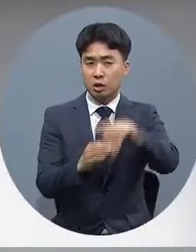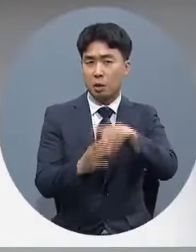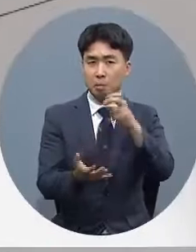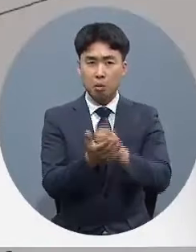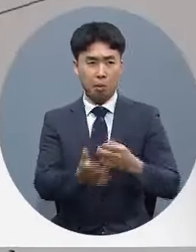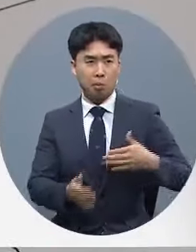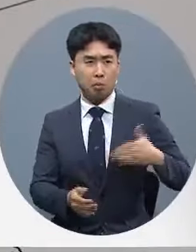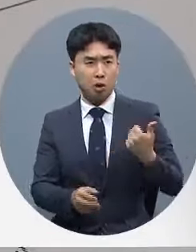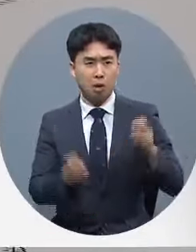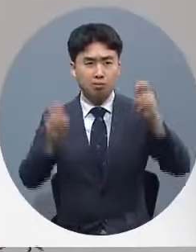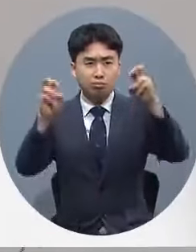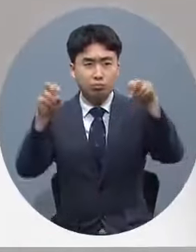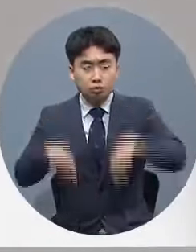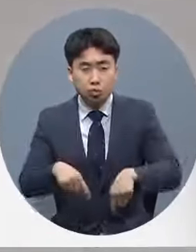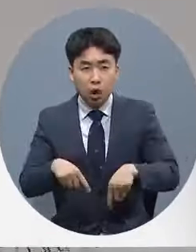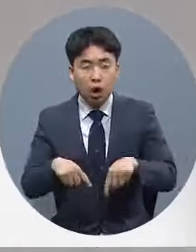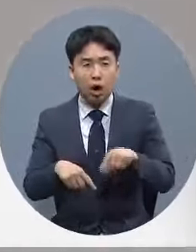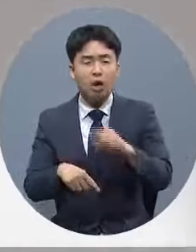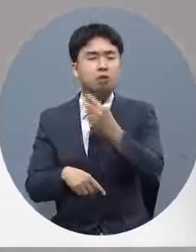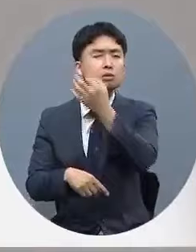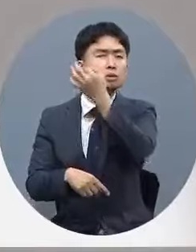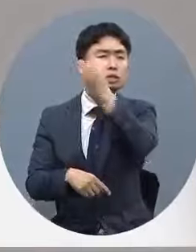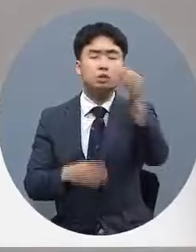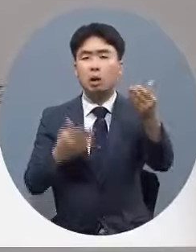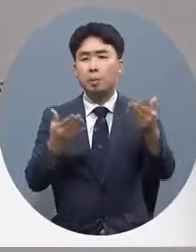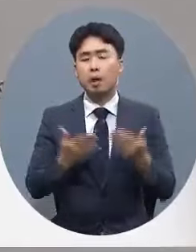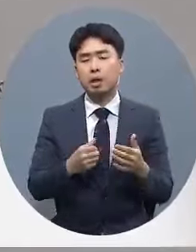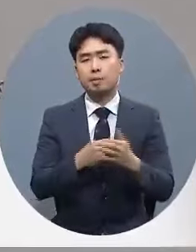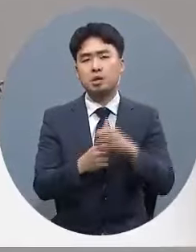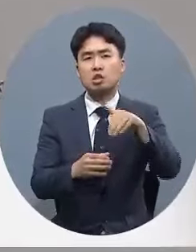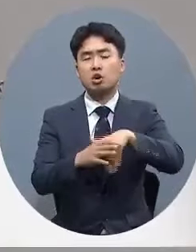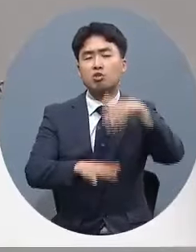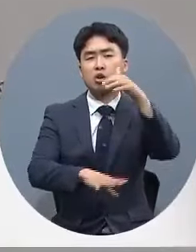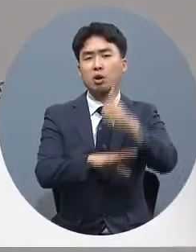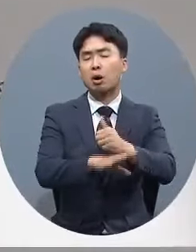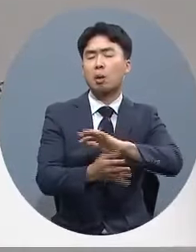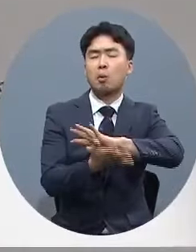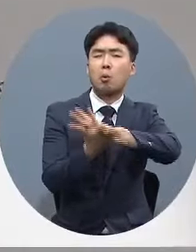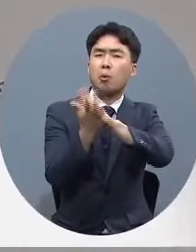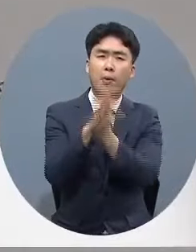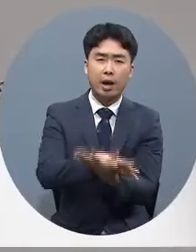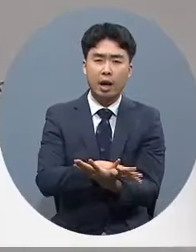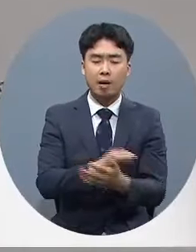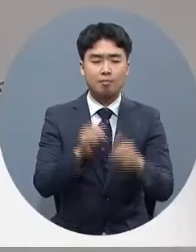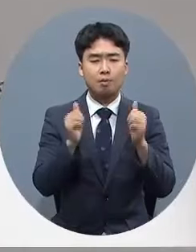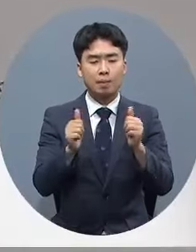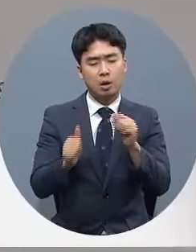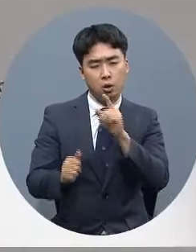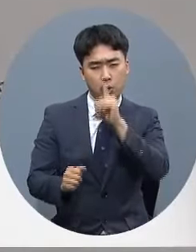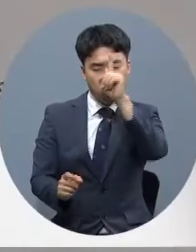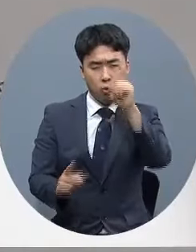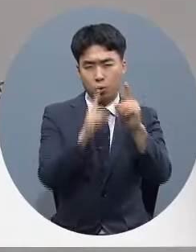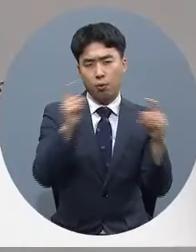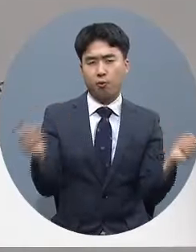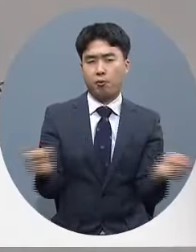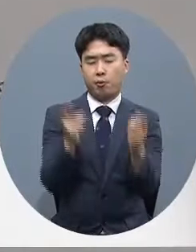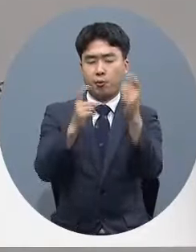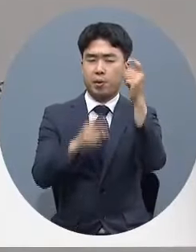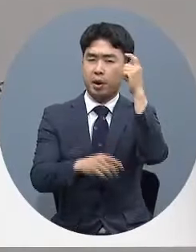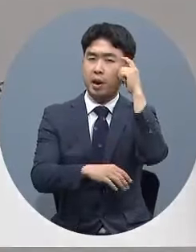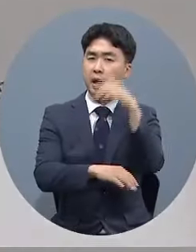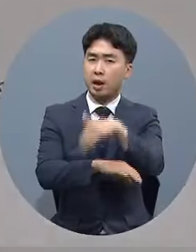몰라 무효표가 유효표로 둔갑하며 선거 결과가 바뀌었다는 건데 소송전으로 비화할 조짐까지 일고